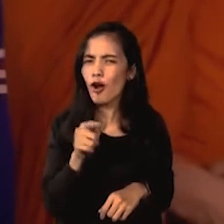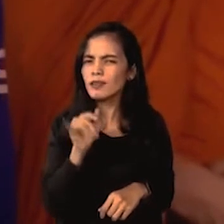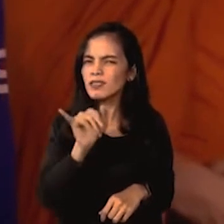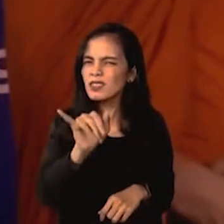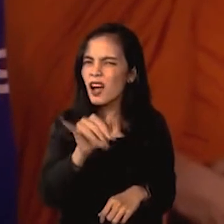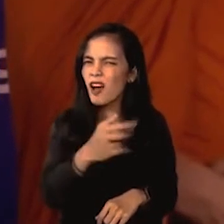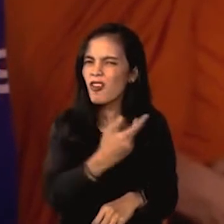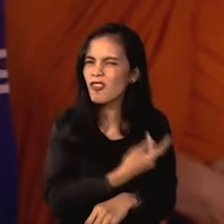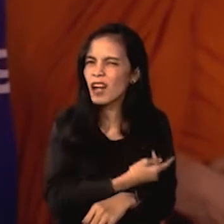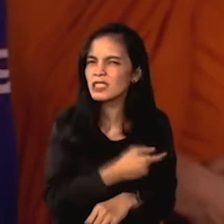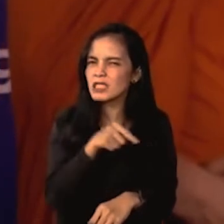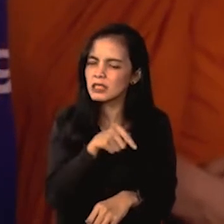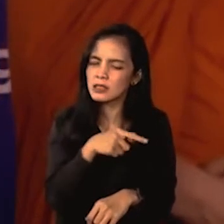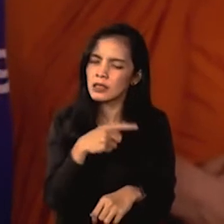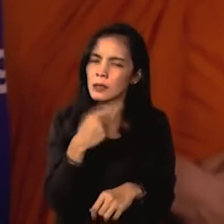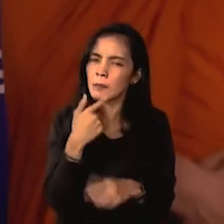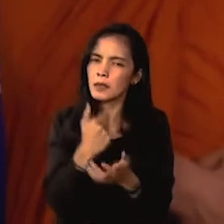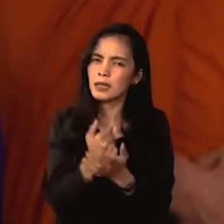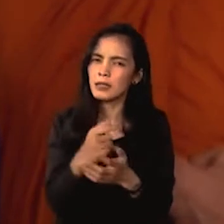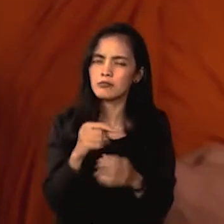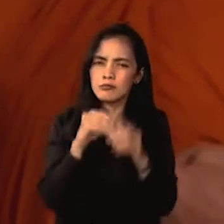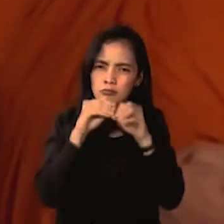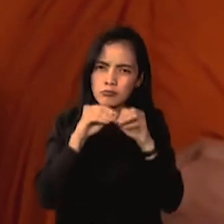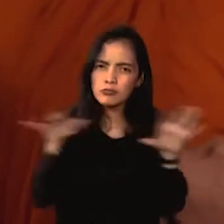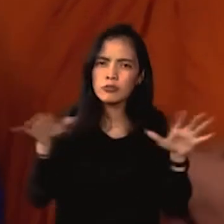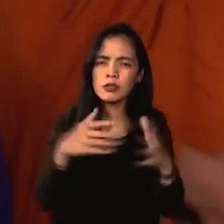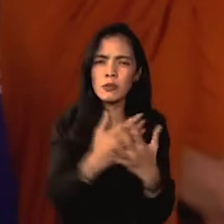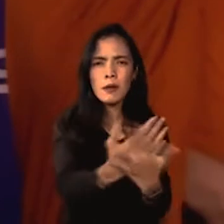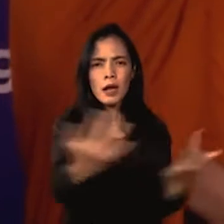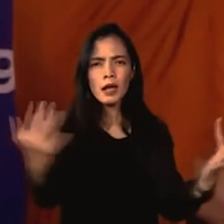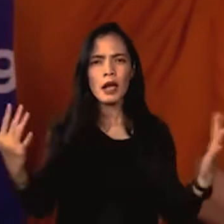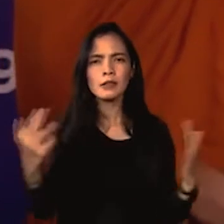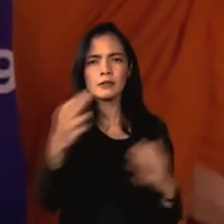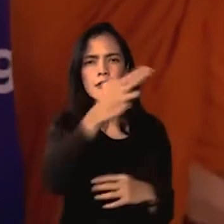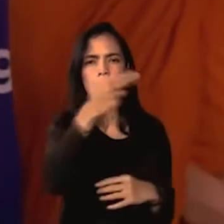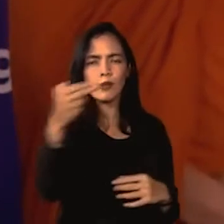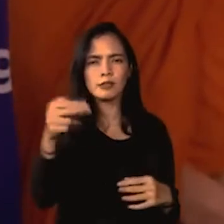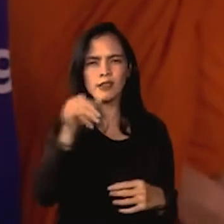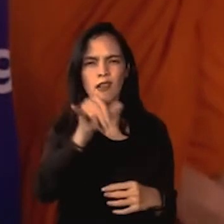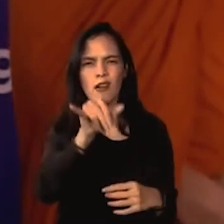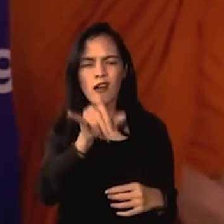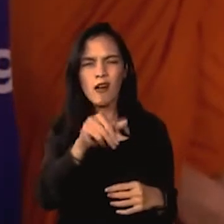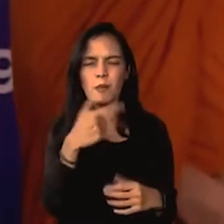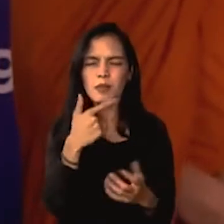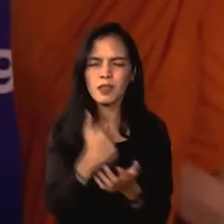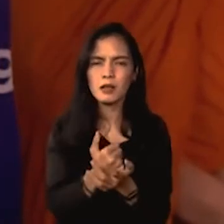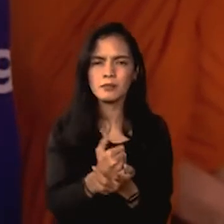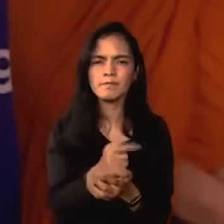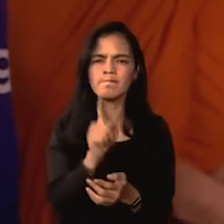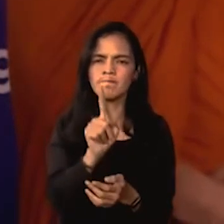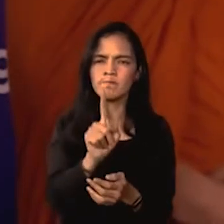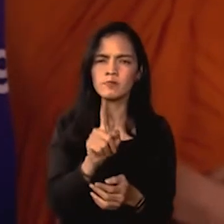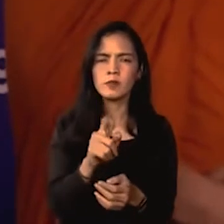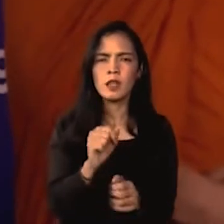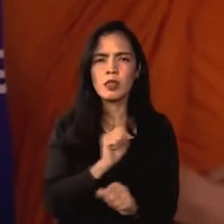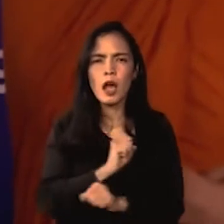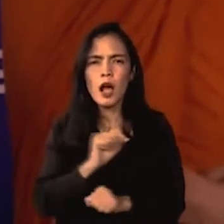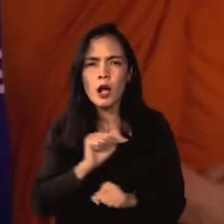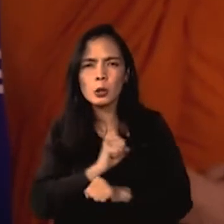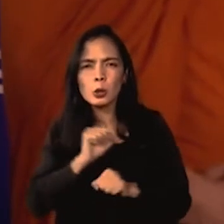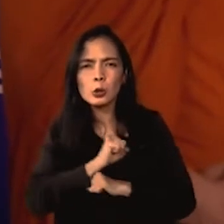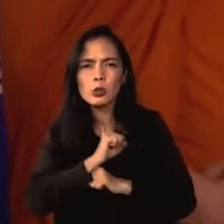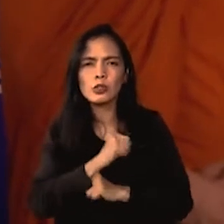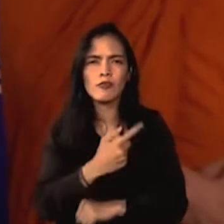sekali untuk saya sampaikan kepada semua saudara-saudara sebangsa dan setanah air. Kita jangan pernah takut